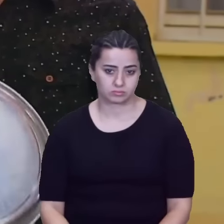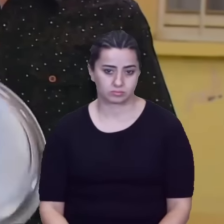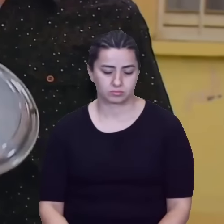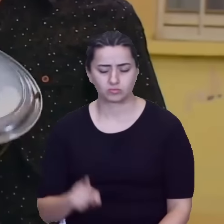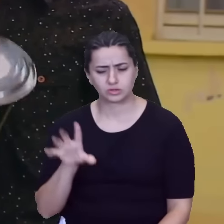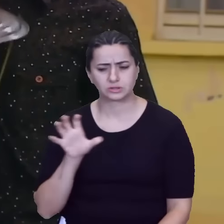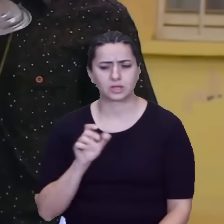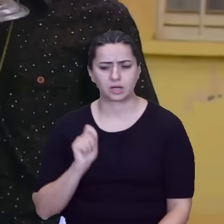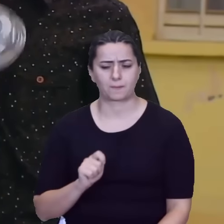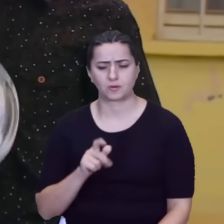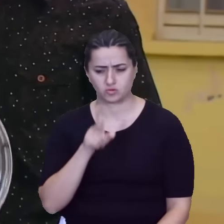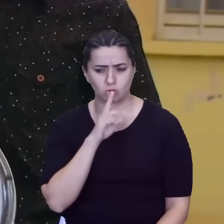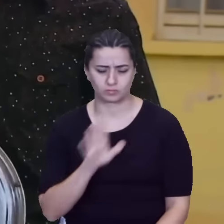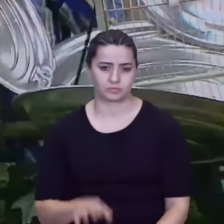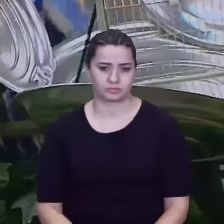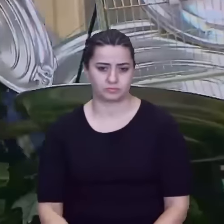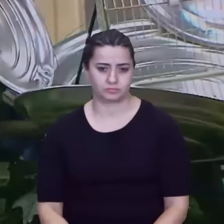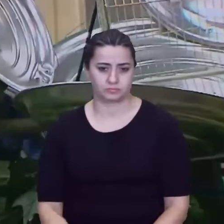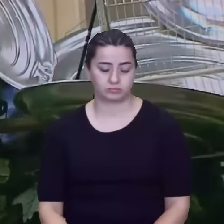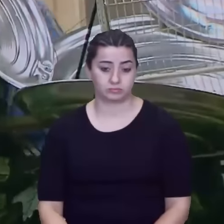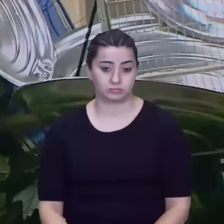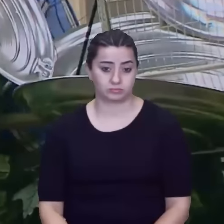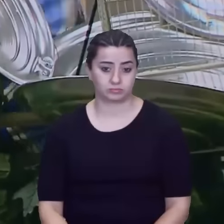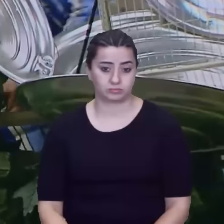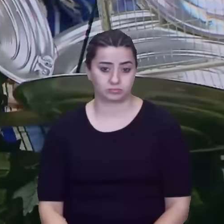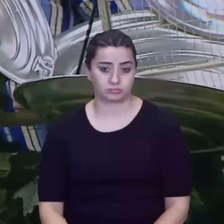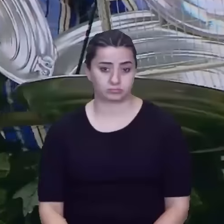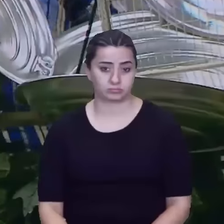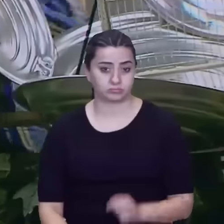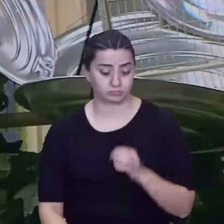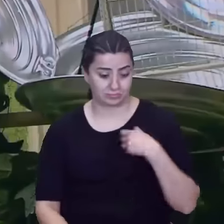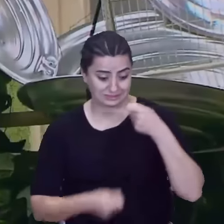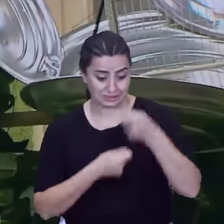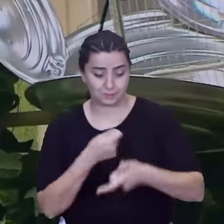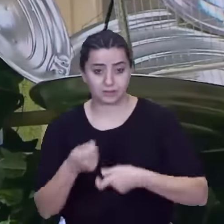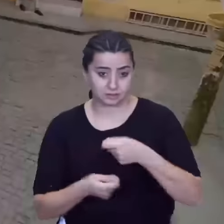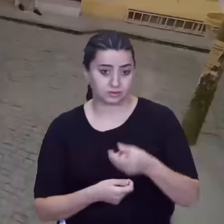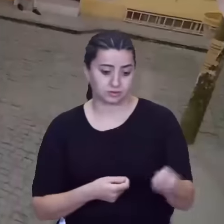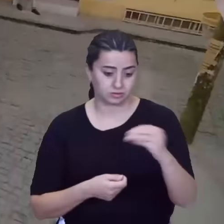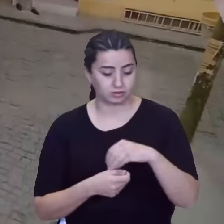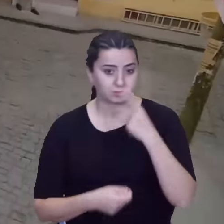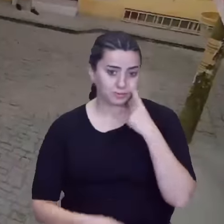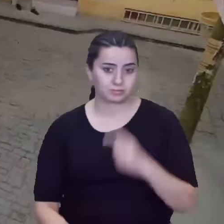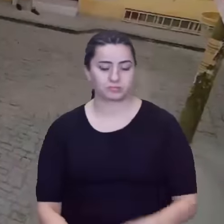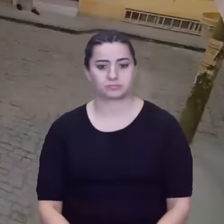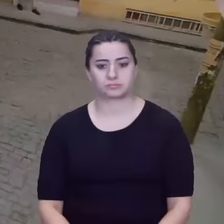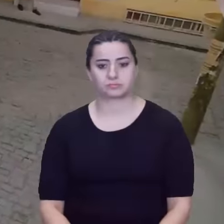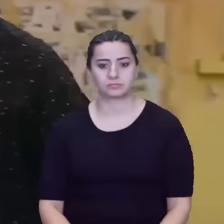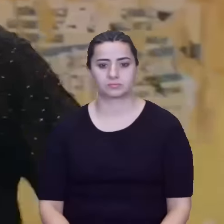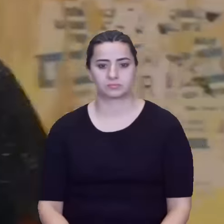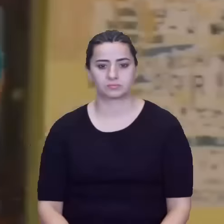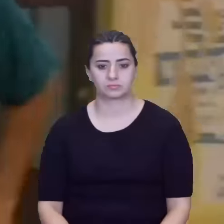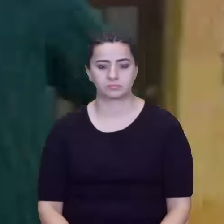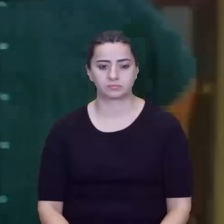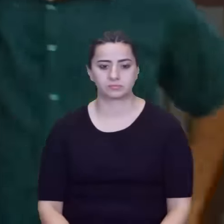çeker bu. Son bu. Butik, sepeti yolluyorum. Koy, koy onu, koy, koy içine,